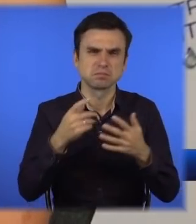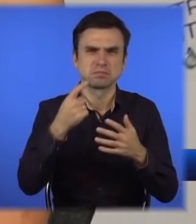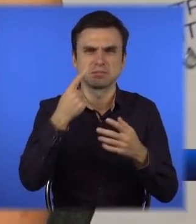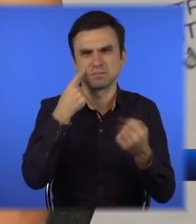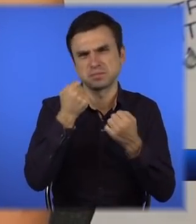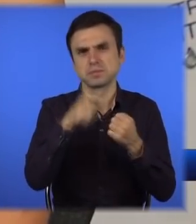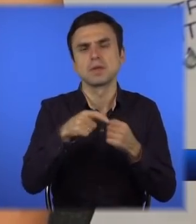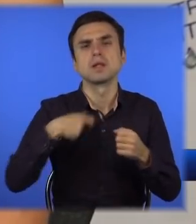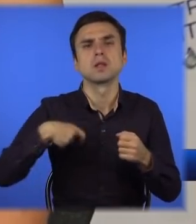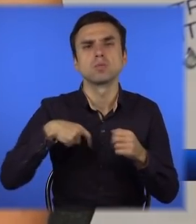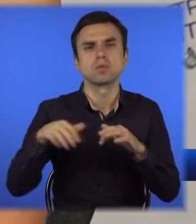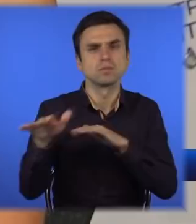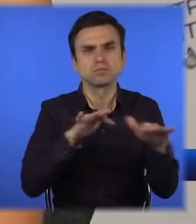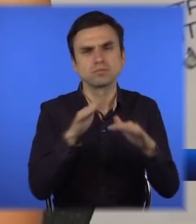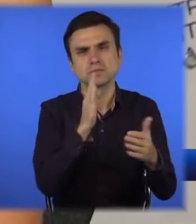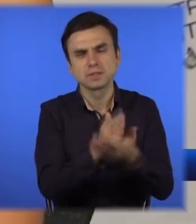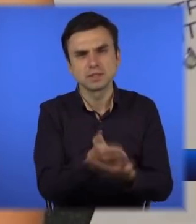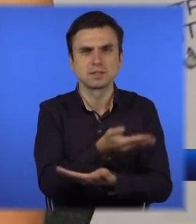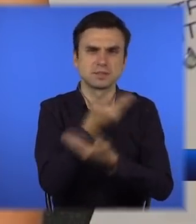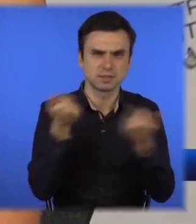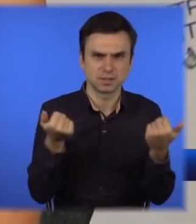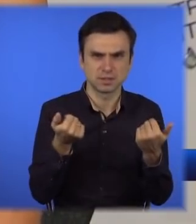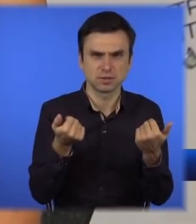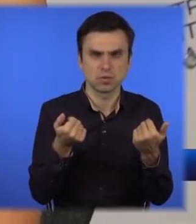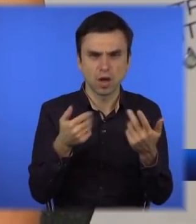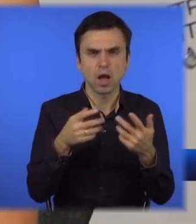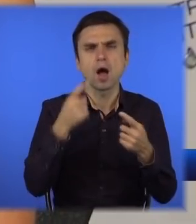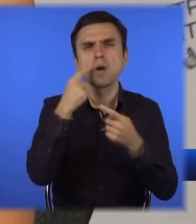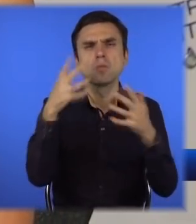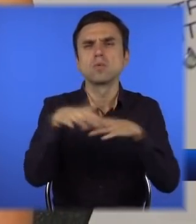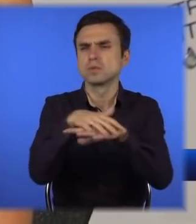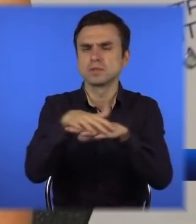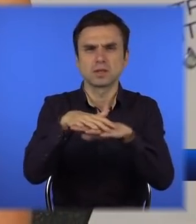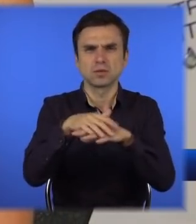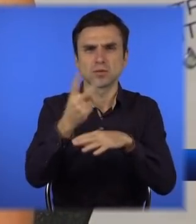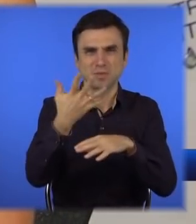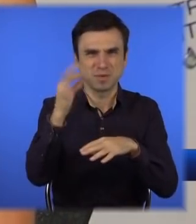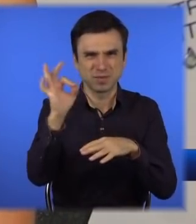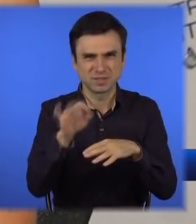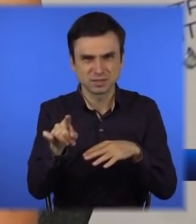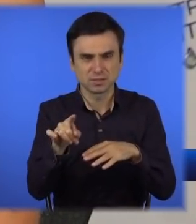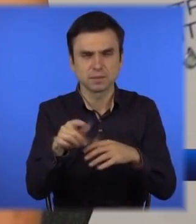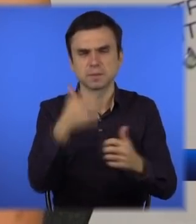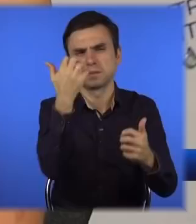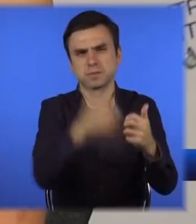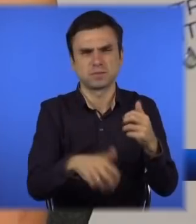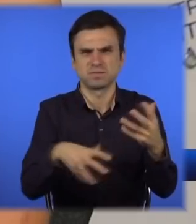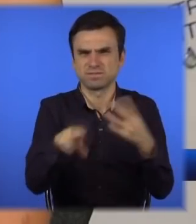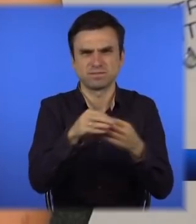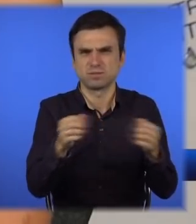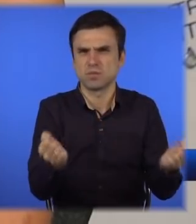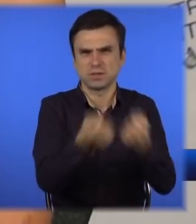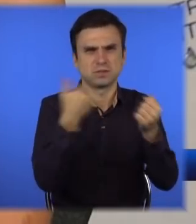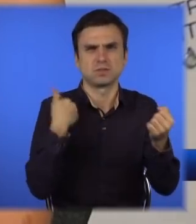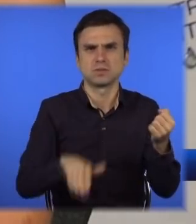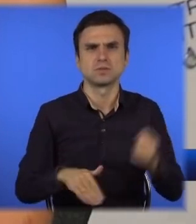партіях. Люди шукають нових облич, нових лідерів. Та чи дадуть майбутні президентські і наступні вибори органів місцевого